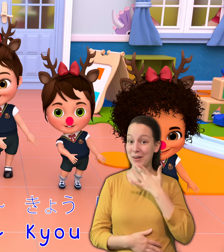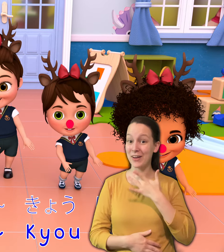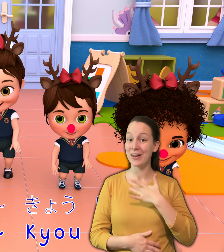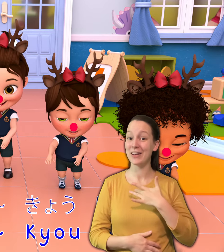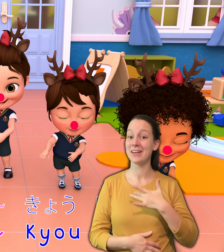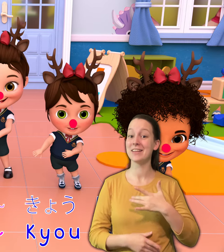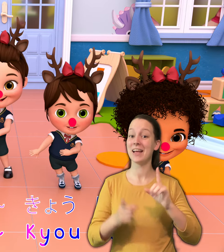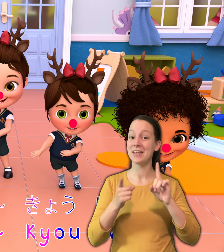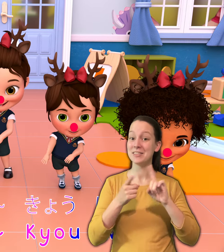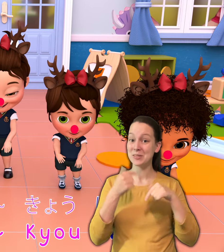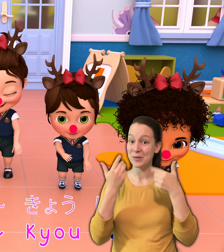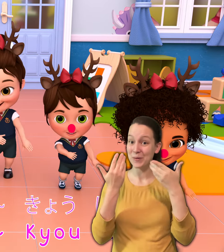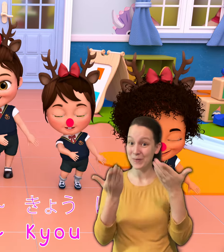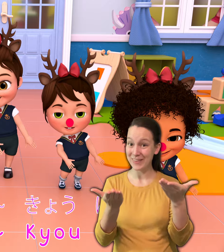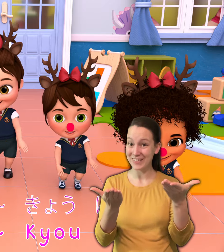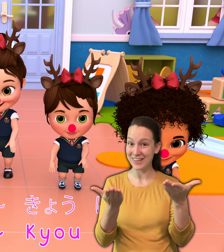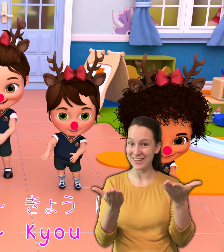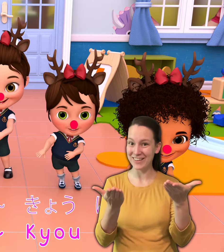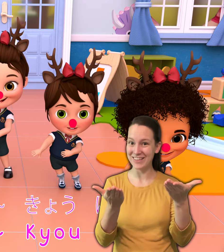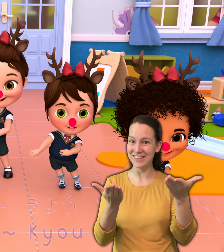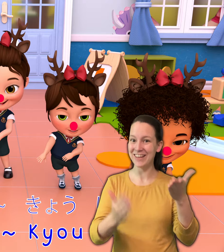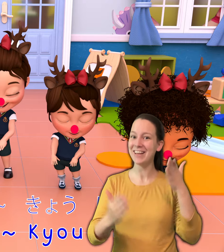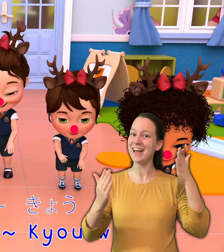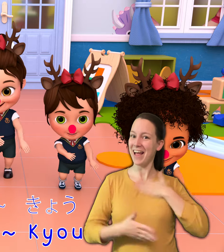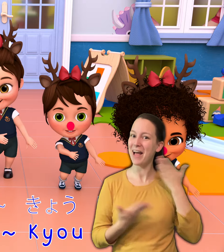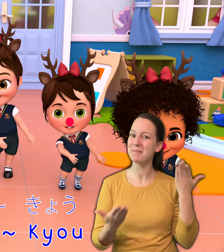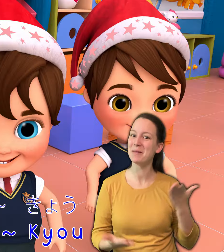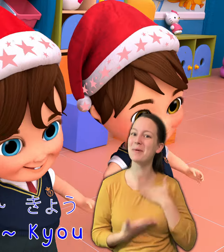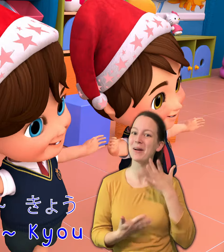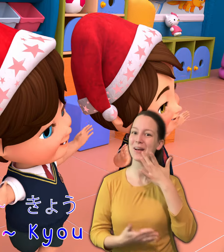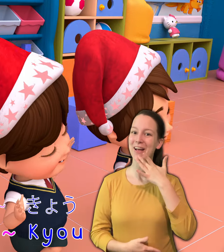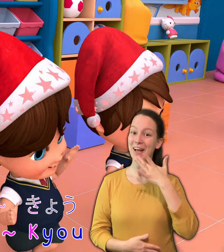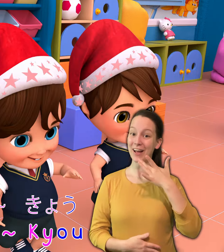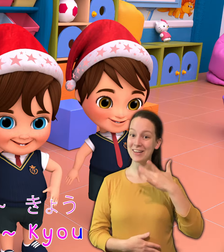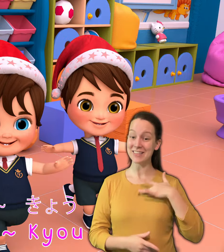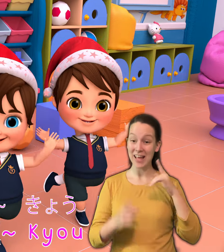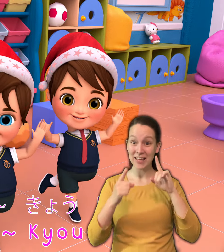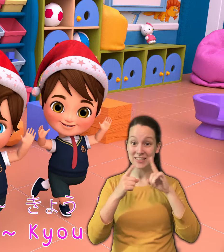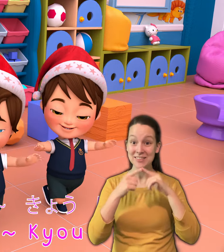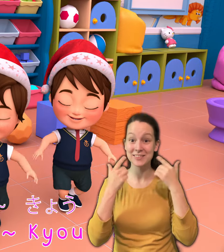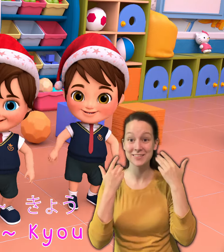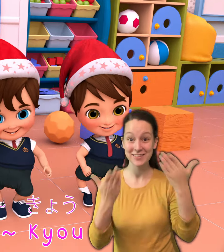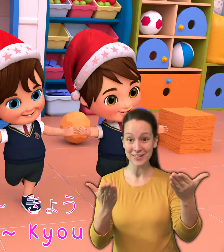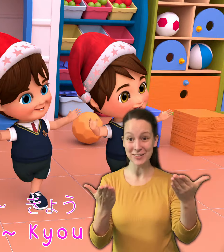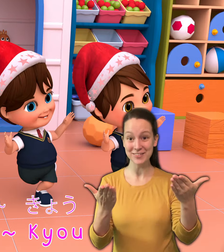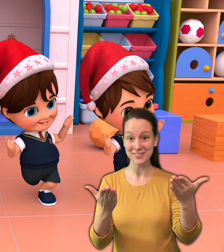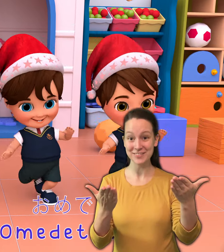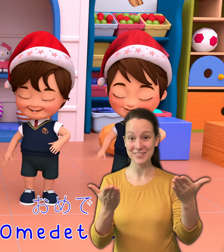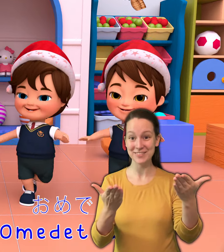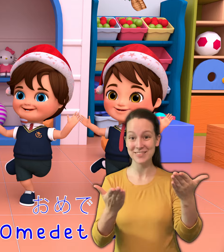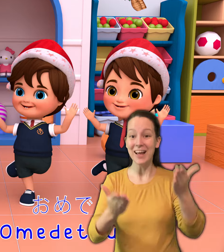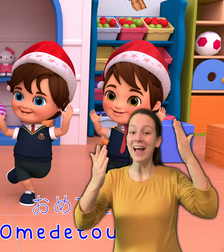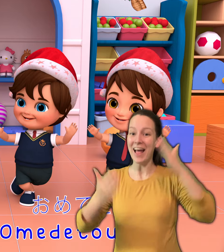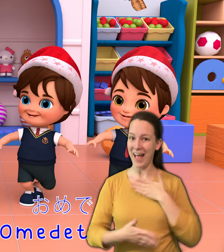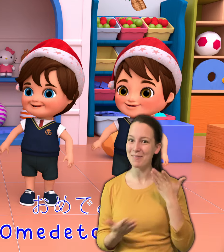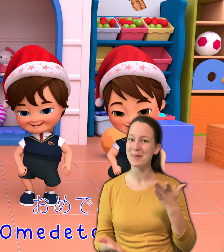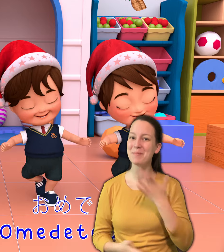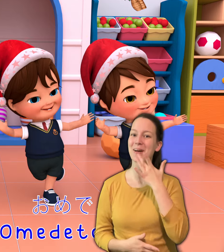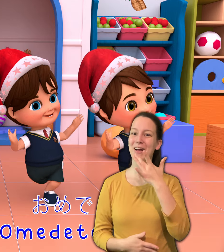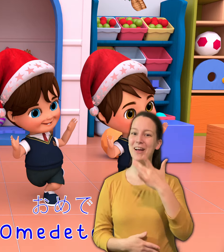嬉しな今日は楽しいな今日は